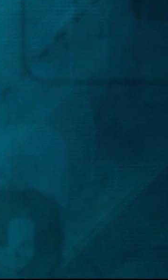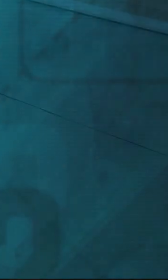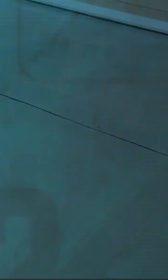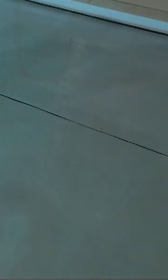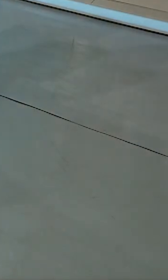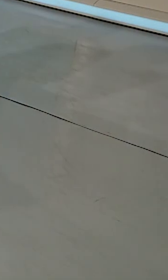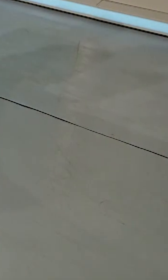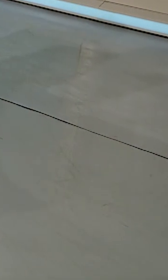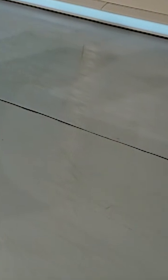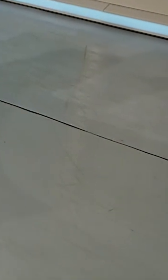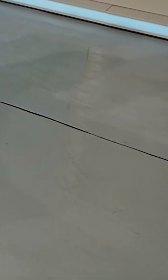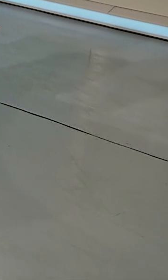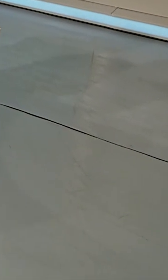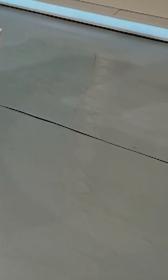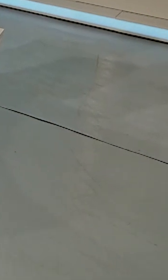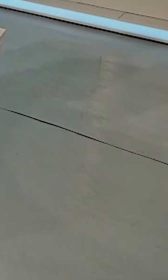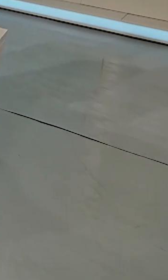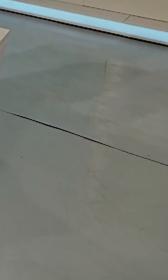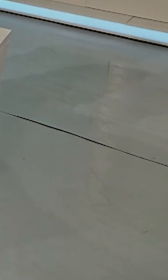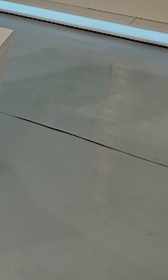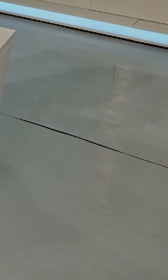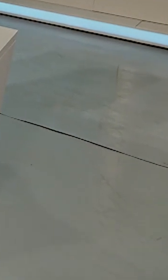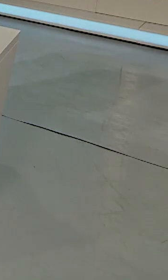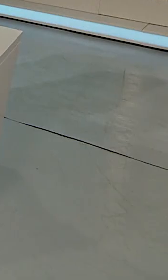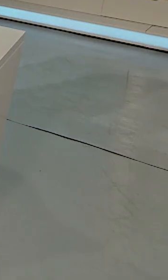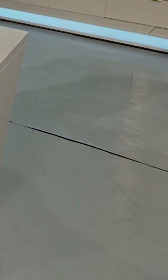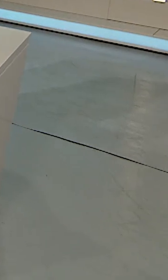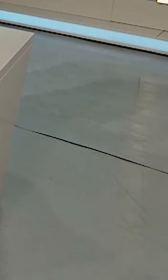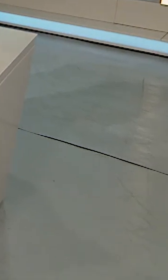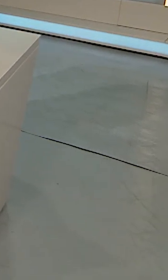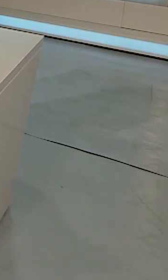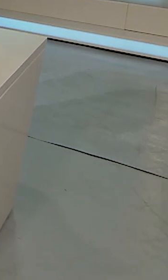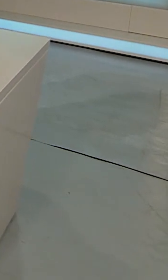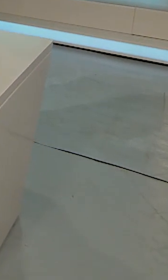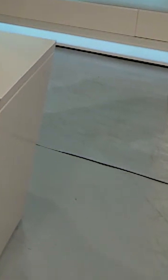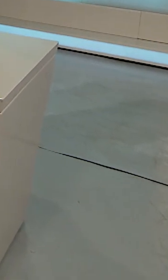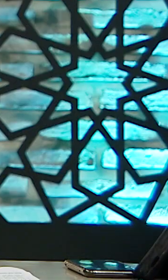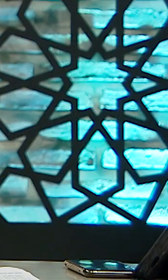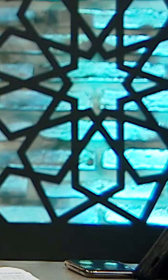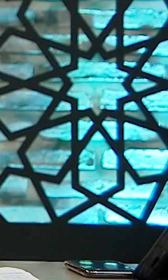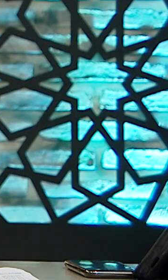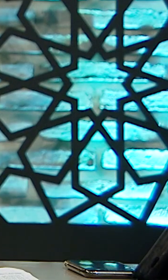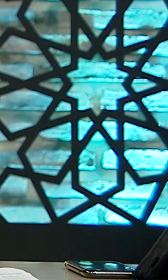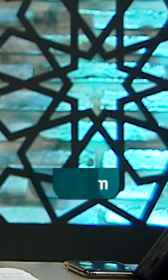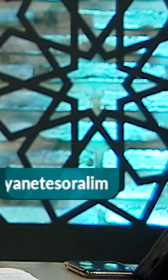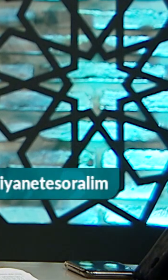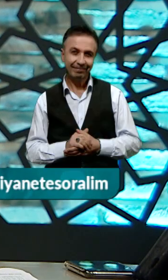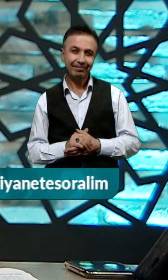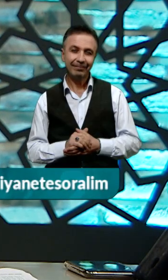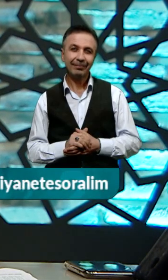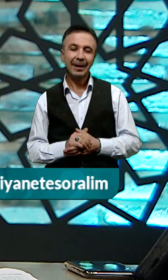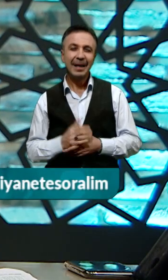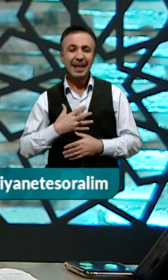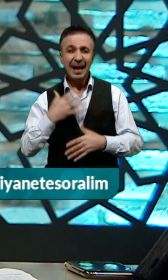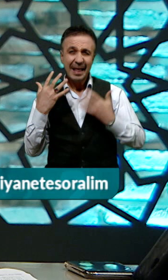farzdır. Esselamu Aleyküm ve Rahmetullahi ve Berekatuhu. Sevgili dostlar, Diyanet'e Soralım programına hoş geldiniz, safalar getirdiniz.